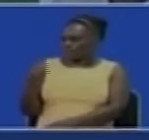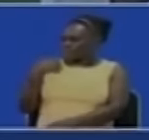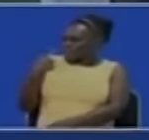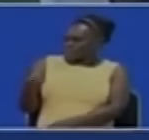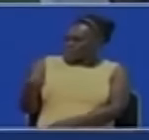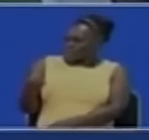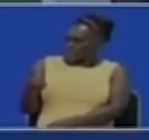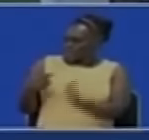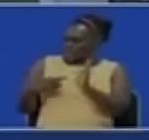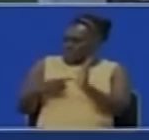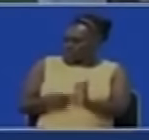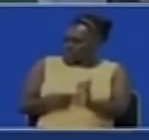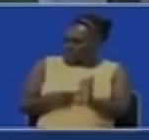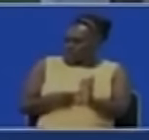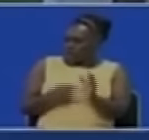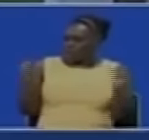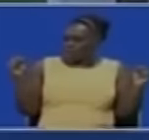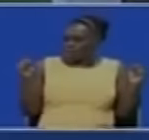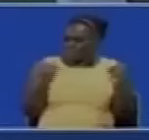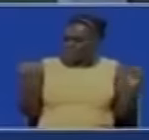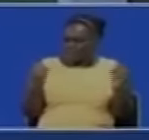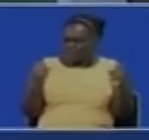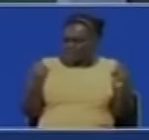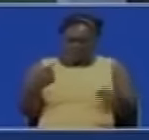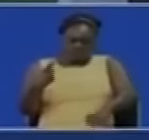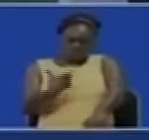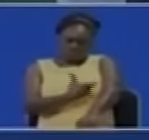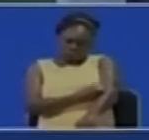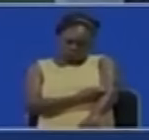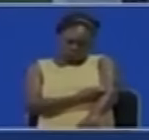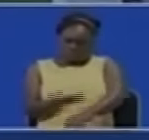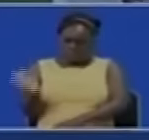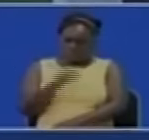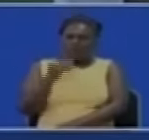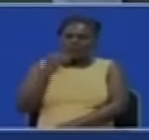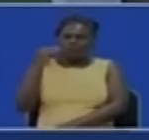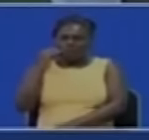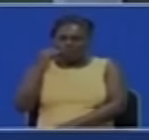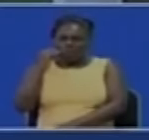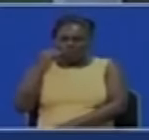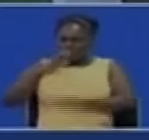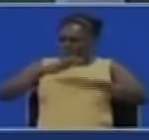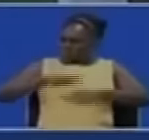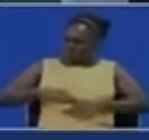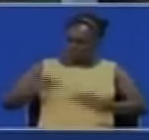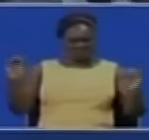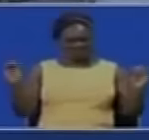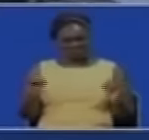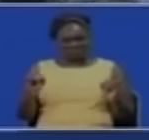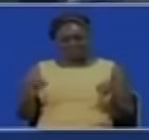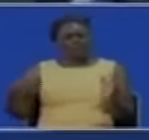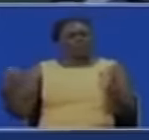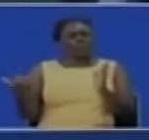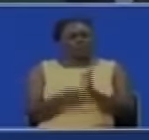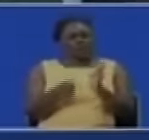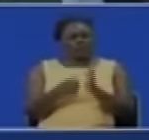Anasema vipimo vilionyesha viini vya malaria, ndipo wakadungwa sindano na kurudi nyumbani. Badala ya afueni, Susan alikumbana na hali isiyo